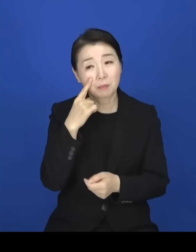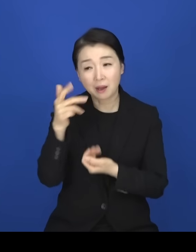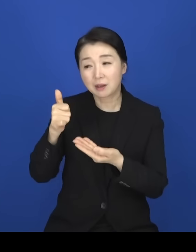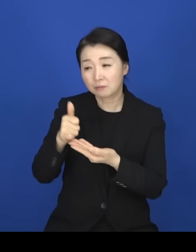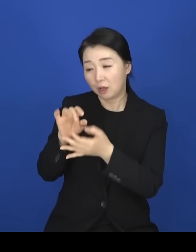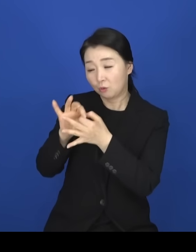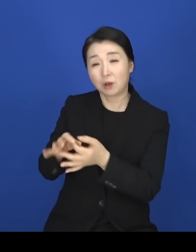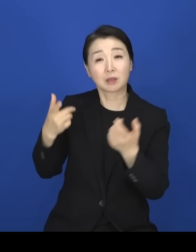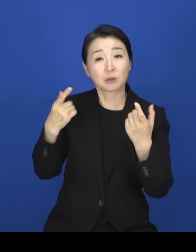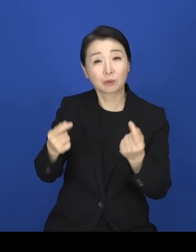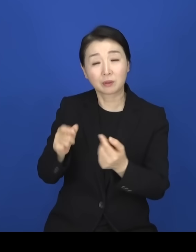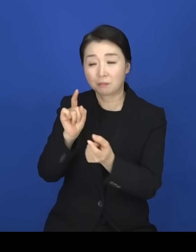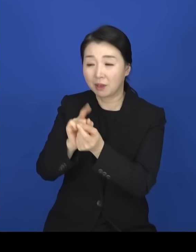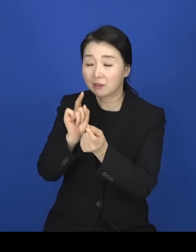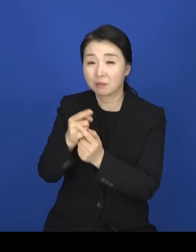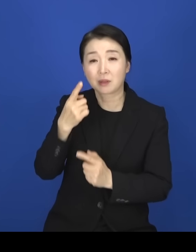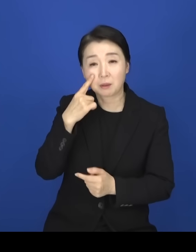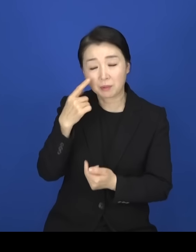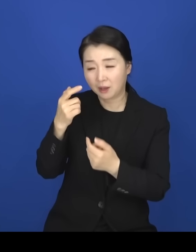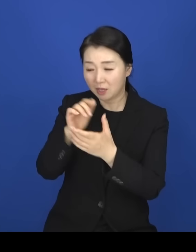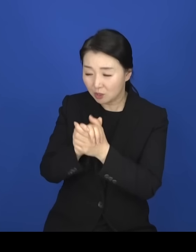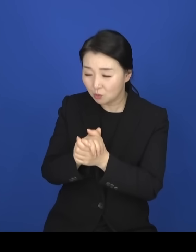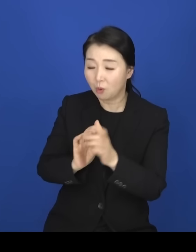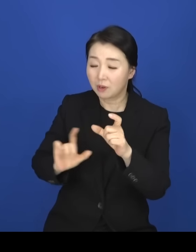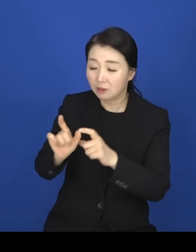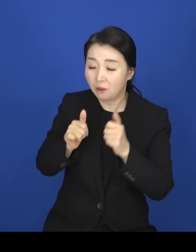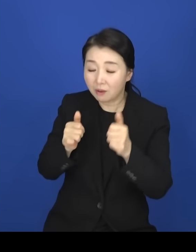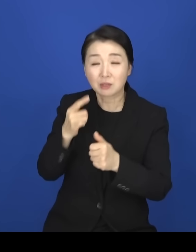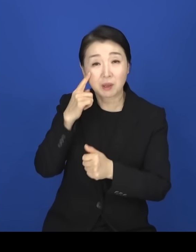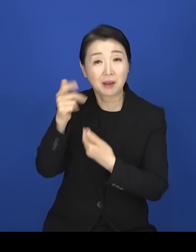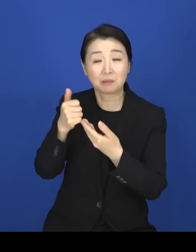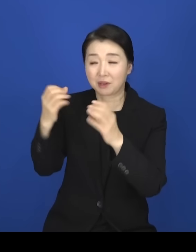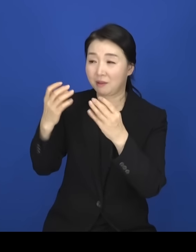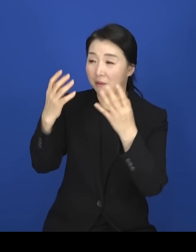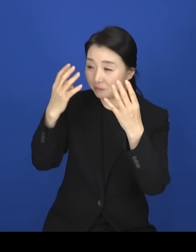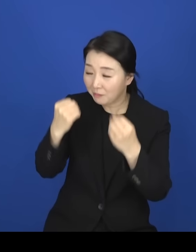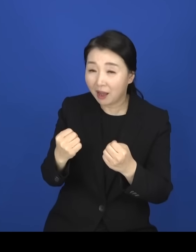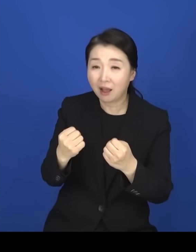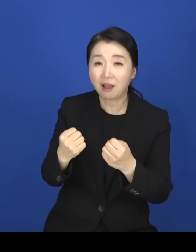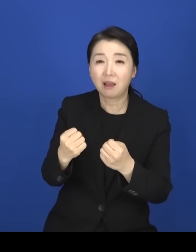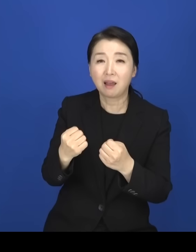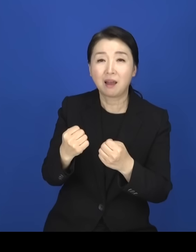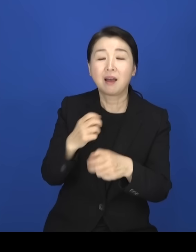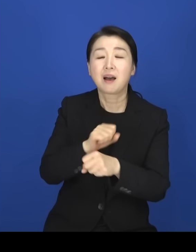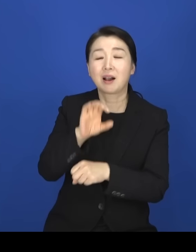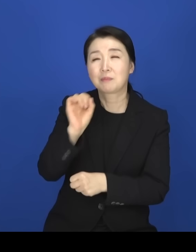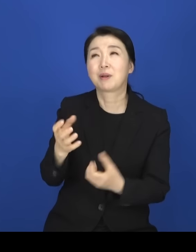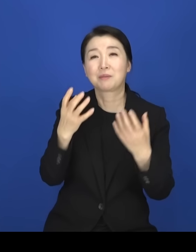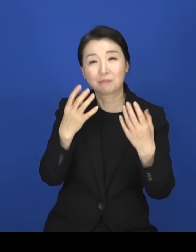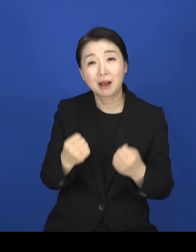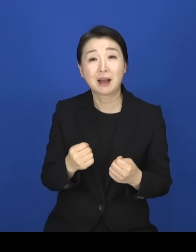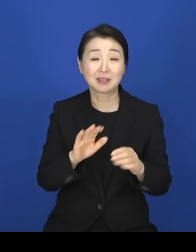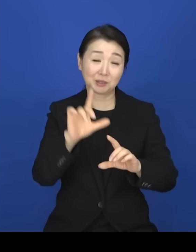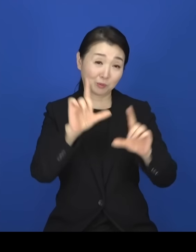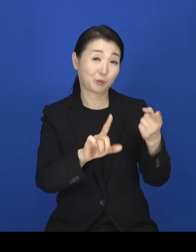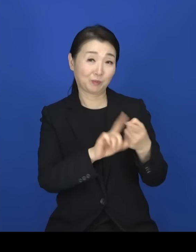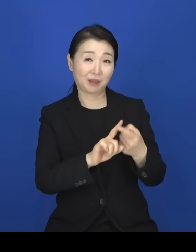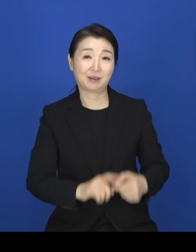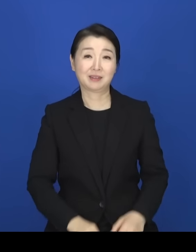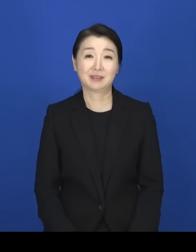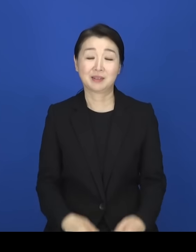하나님과의 관계도 네. 만나면 만날수록 기도를 많이 하면 할수록 하나님과 대화를 많이 하면 할수록 할 얘기가 더 많아지거든요. 지금 그 상태신 것 같아요.